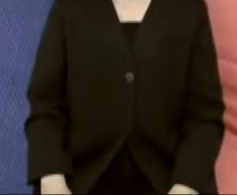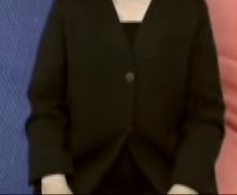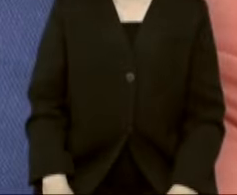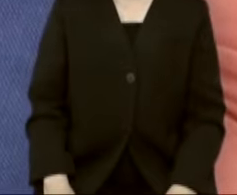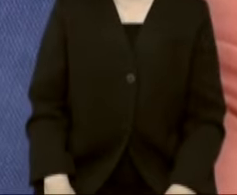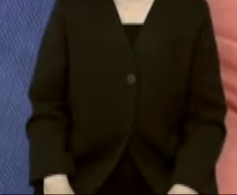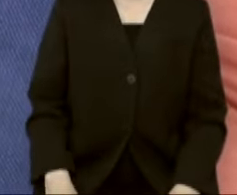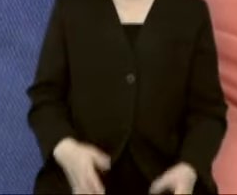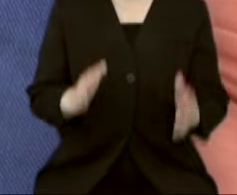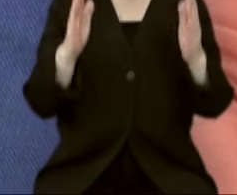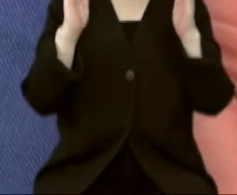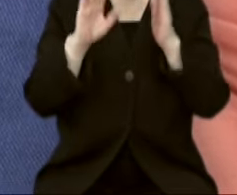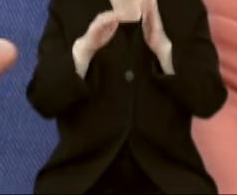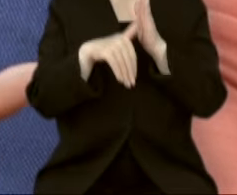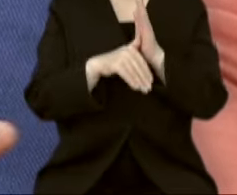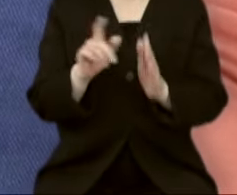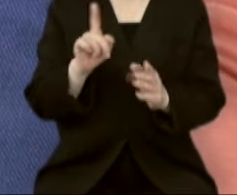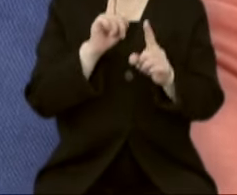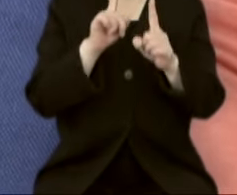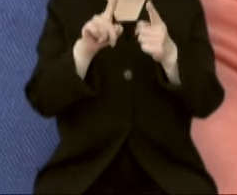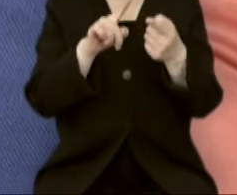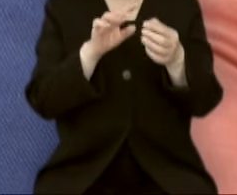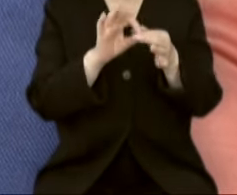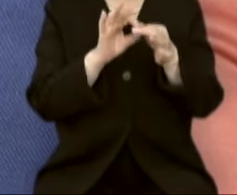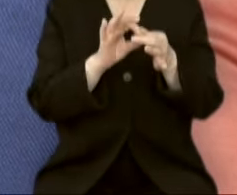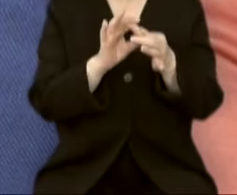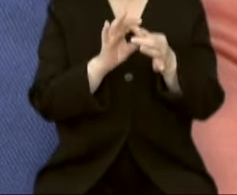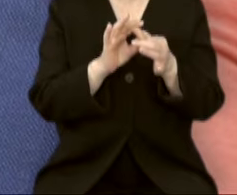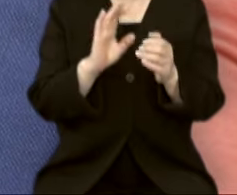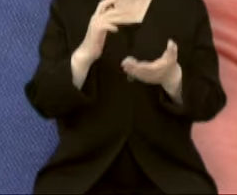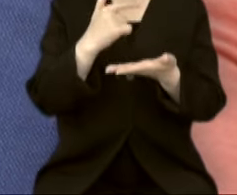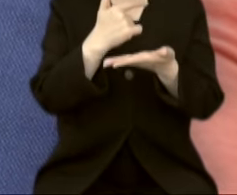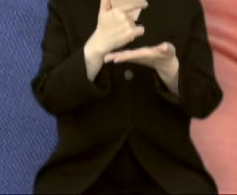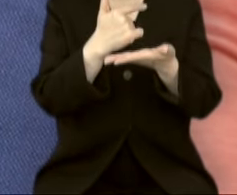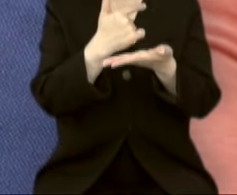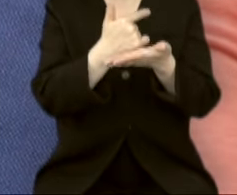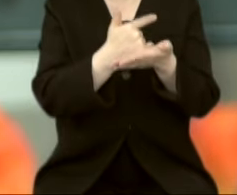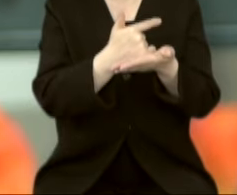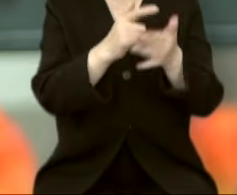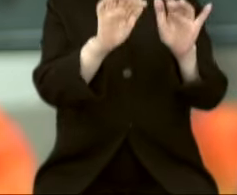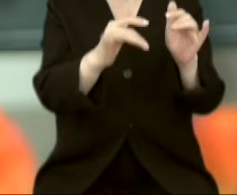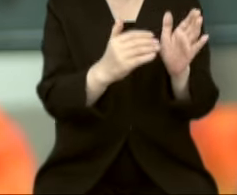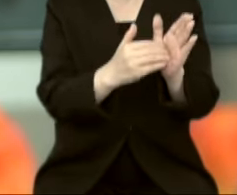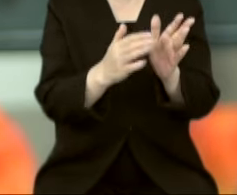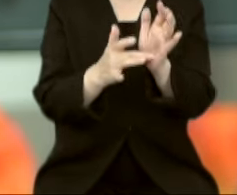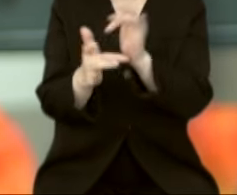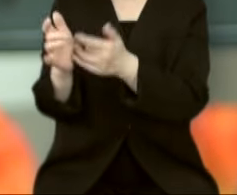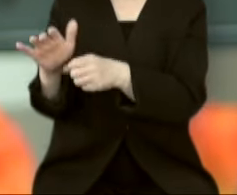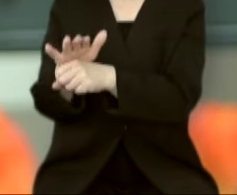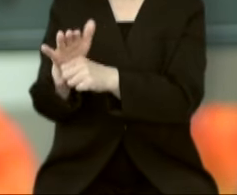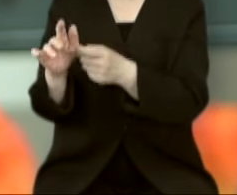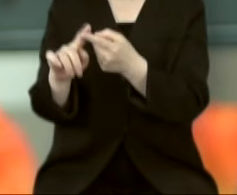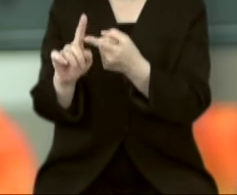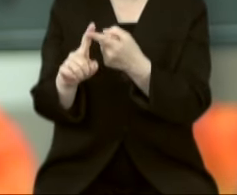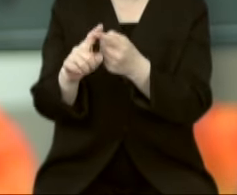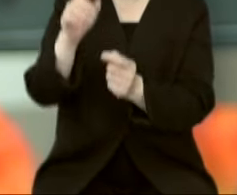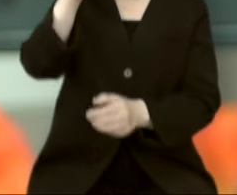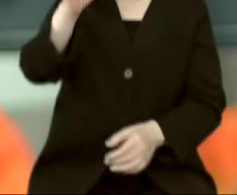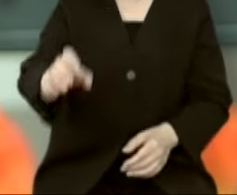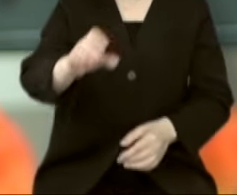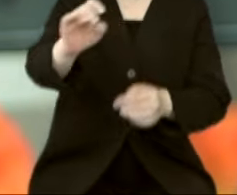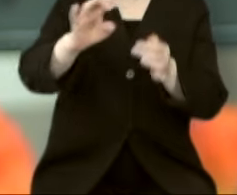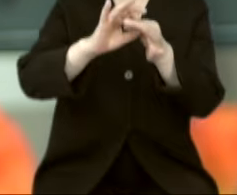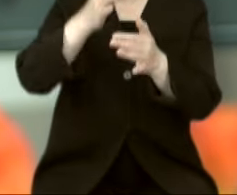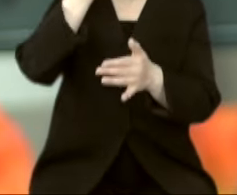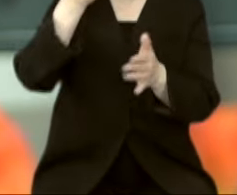우리 제가 공부할 때도 말씀을 통해서 그냥 논문에 그거에 대해서 썼어요. 그래서 예수님을 사랑으로 그거 십자가를